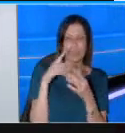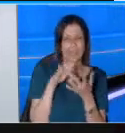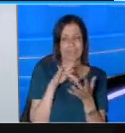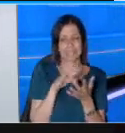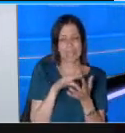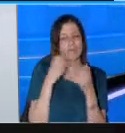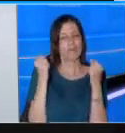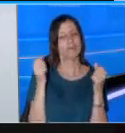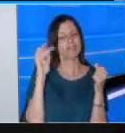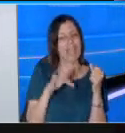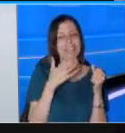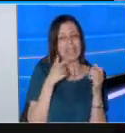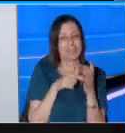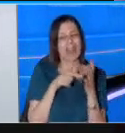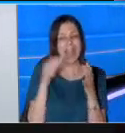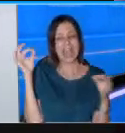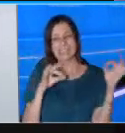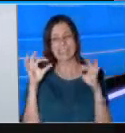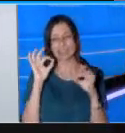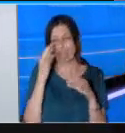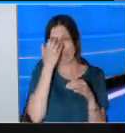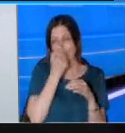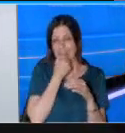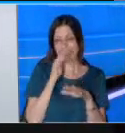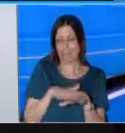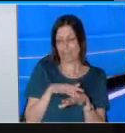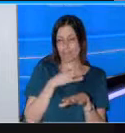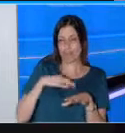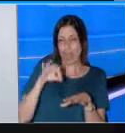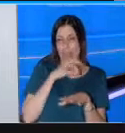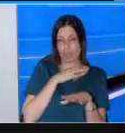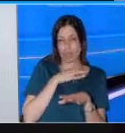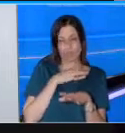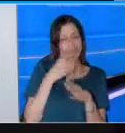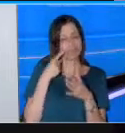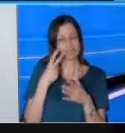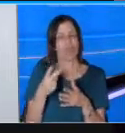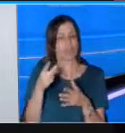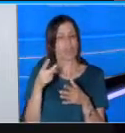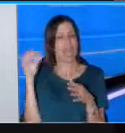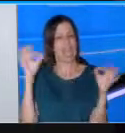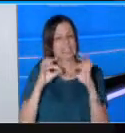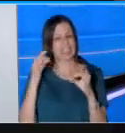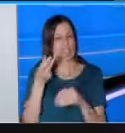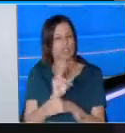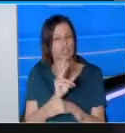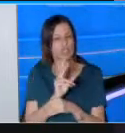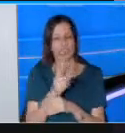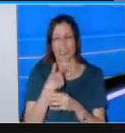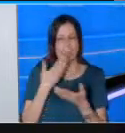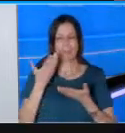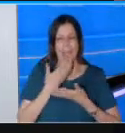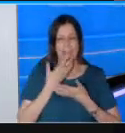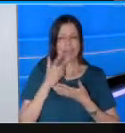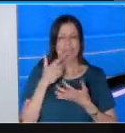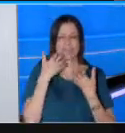נגד ישראל בגלל הסתה של החמאס. התפקיד שלנו לחשוף את ההסתה הזאת, את השקר הזה. אני לא קונה את הסיפור של ההסברה